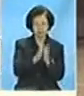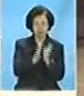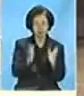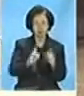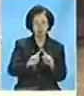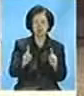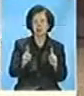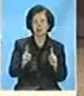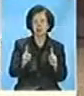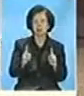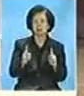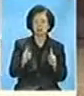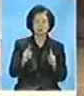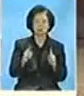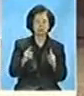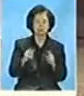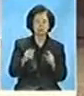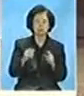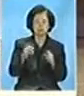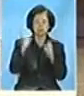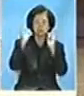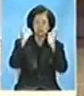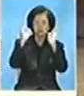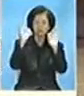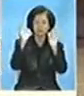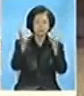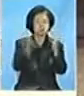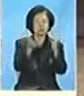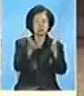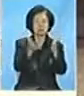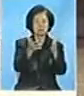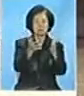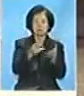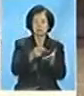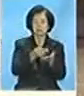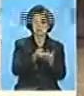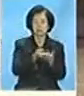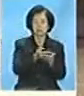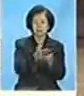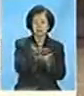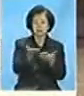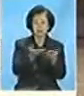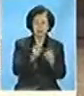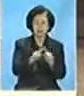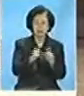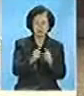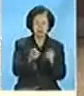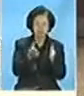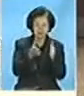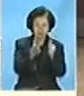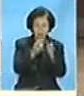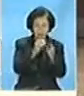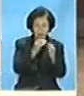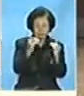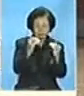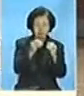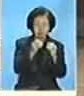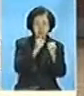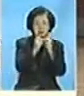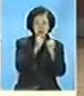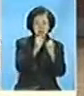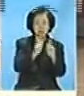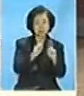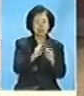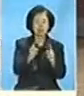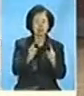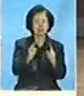าดการประชาสัมพันธ์การส่งเสริมการประชาสัมพันธ์การแนะนำหรือช่องทางสื่อสารต่างที่ให้เรารู้ว่าให้